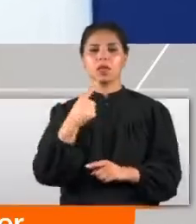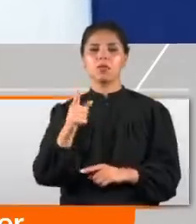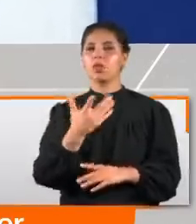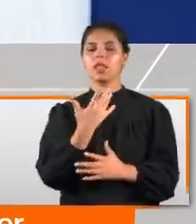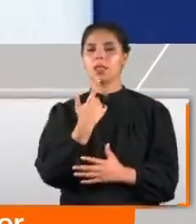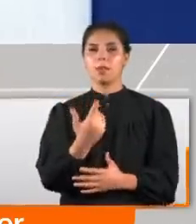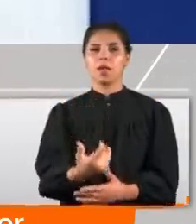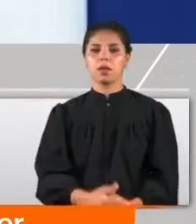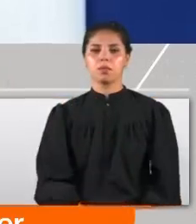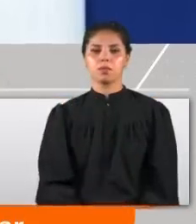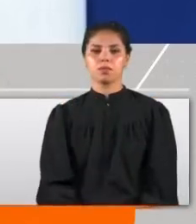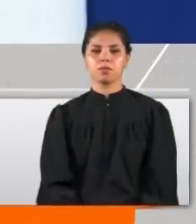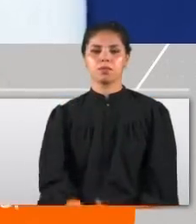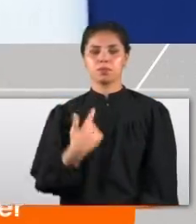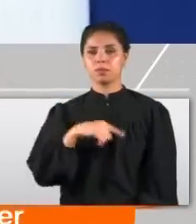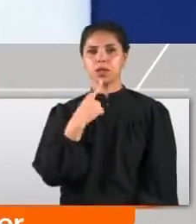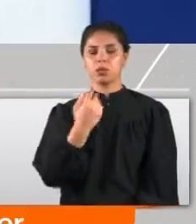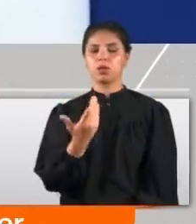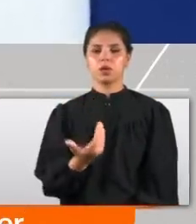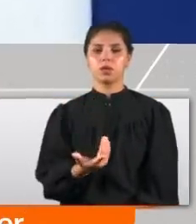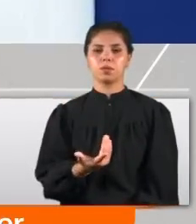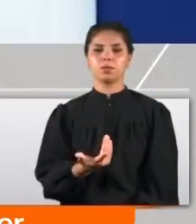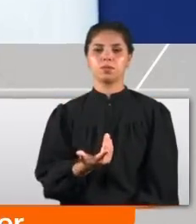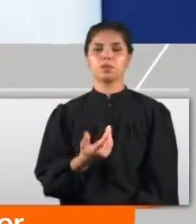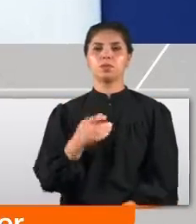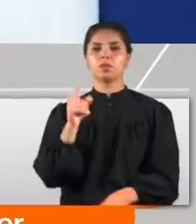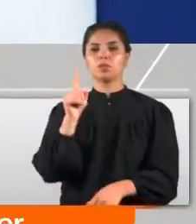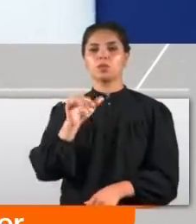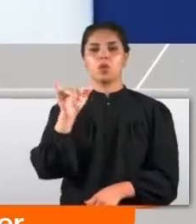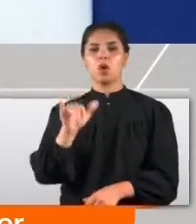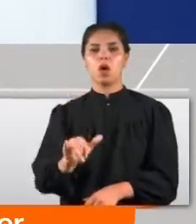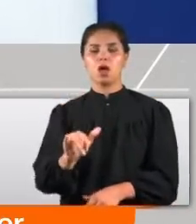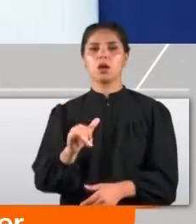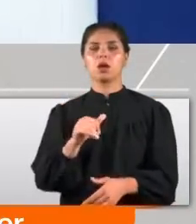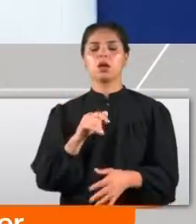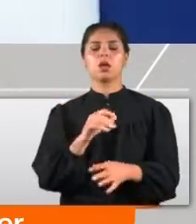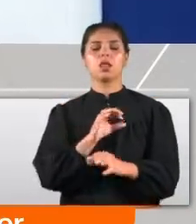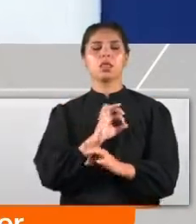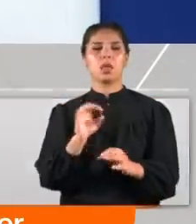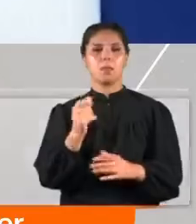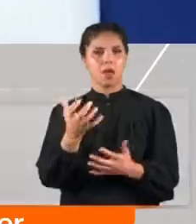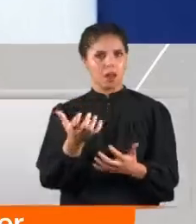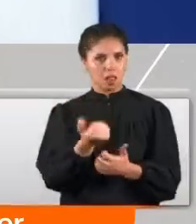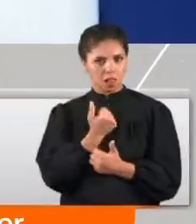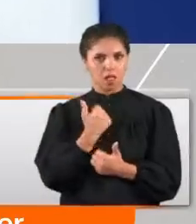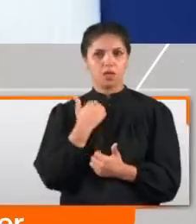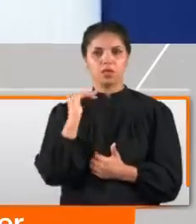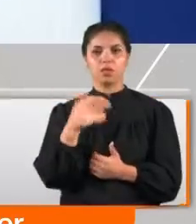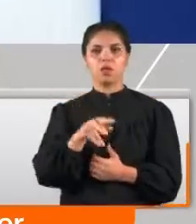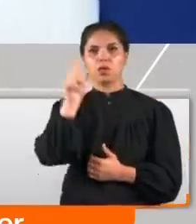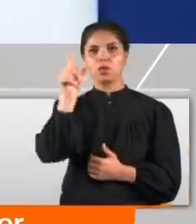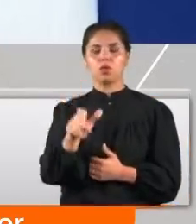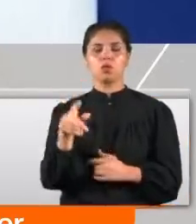demek istediniz? Biz ısrarla diyoruz ki kesinlikle hak ettiğimiz tarife alınsın. Biz de taksi